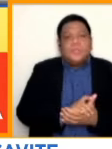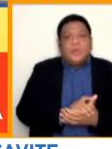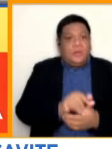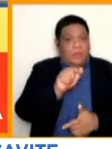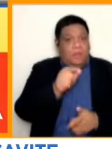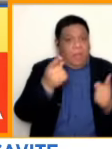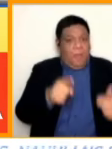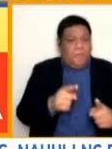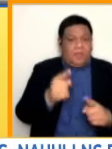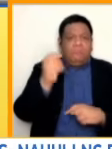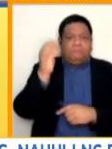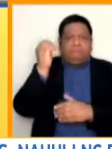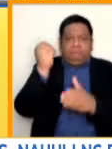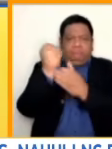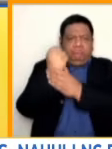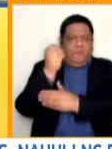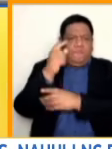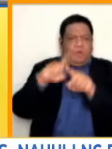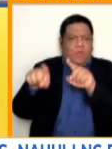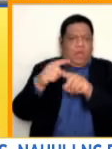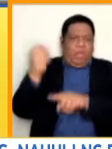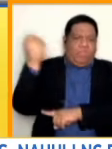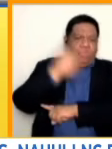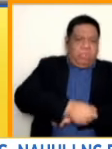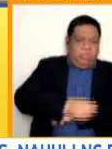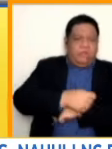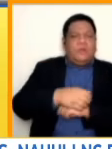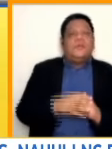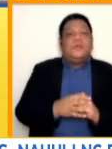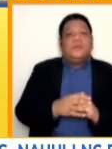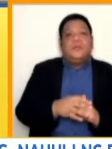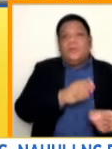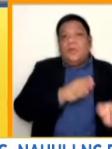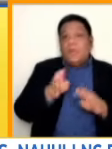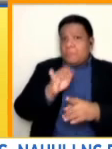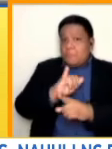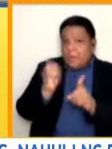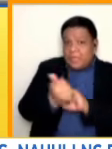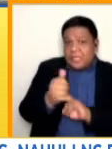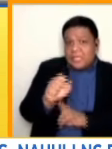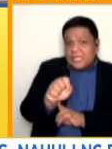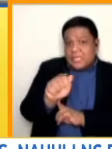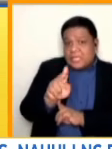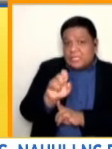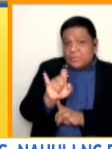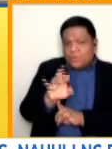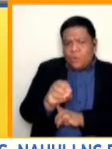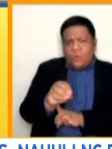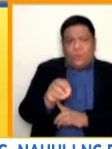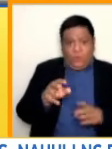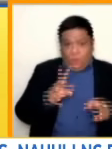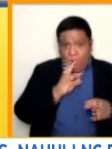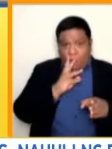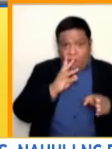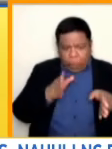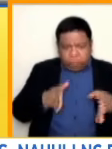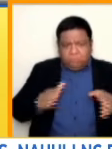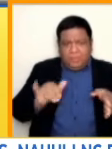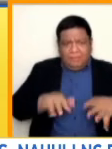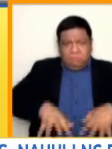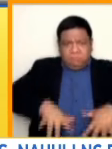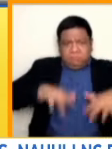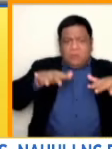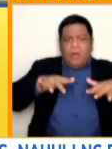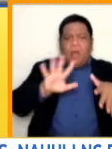poste. Sa barangay San Isidro, parang ilog din ang mga pangunahing daanan. Ang ibang motorista, binalot na ng cellophane